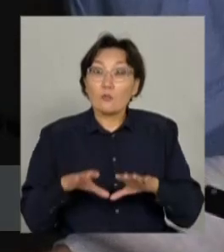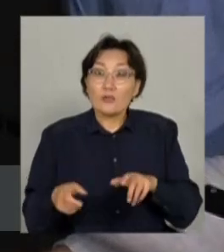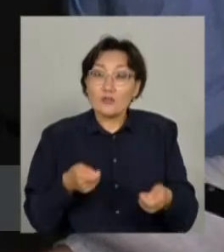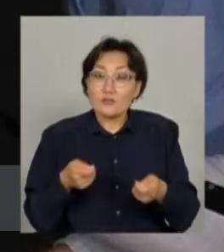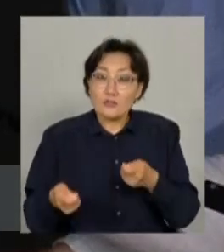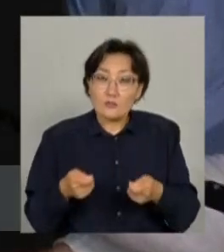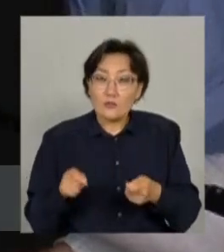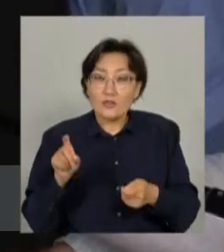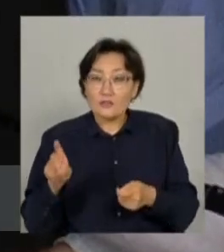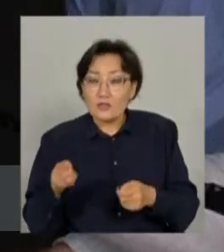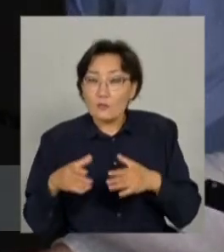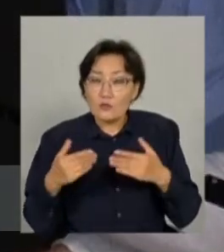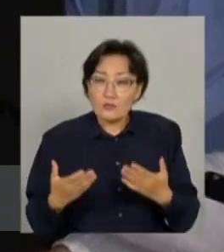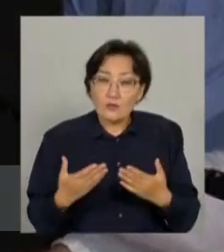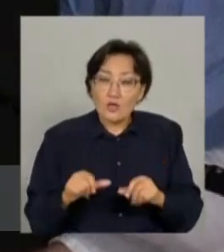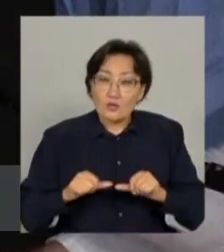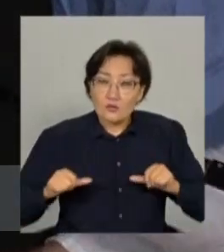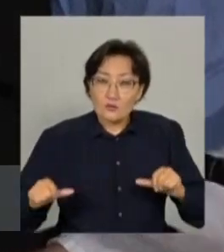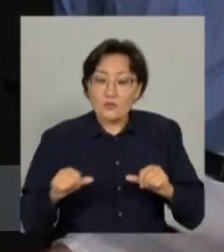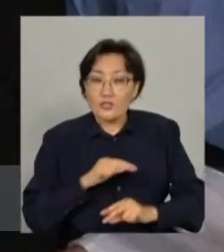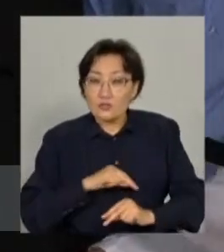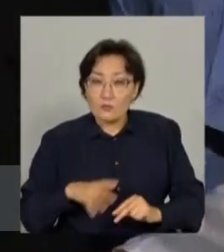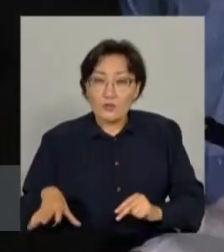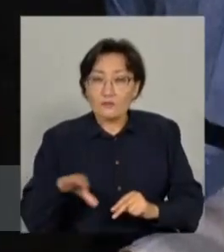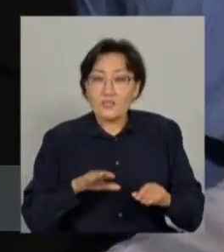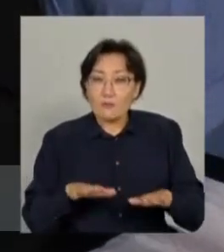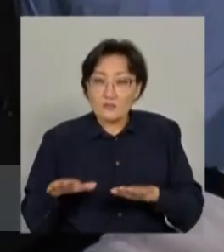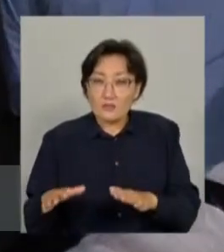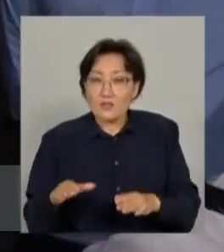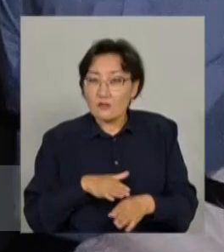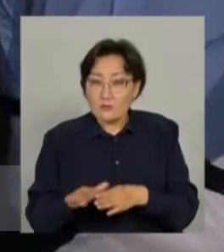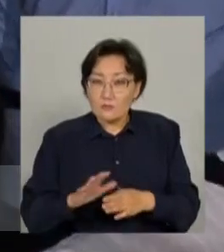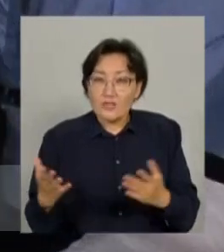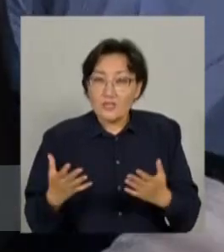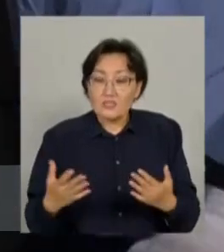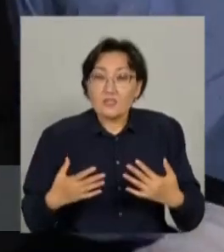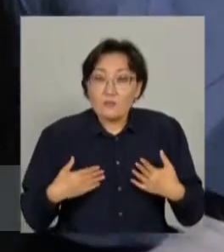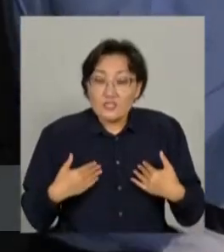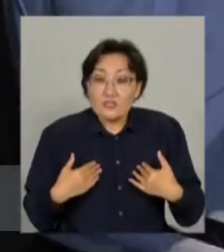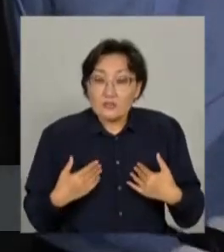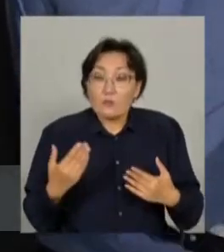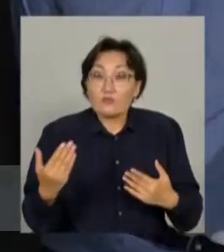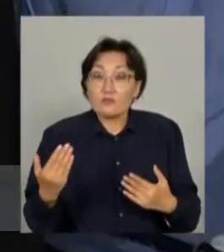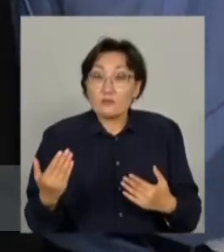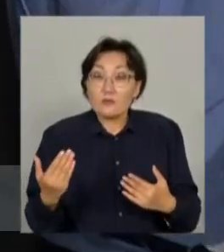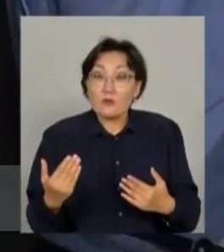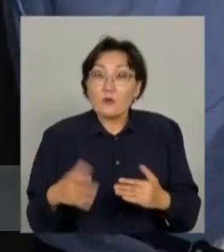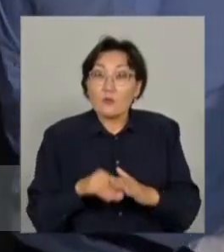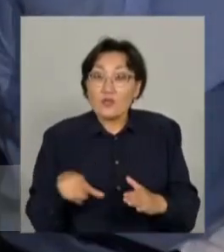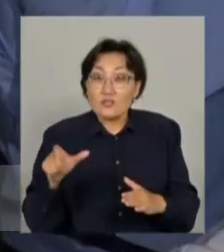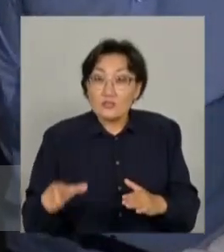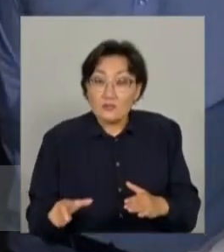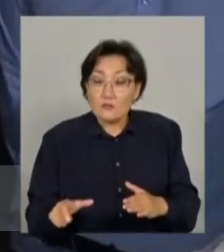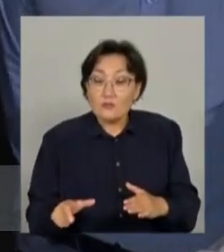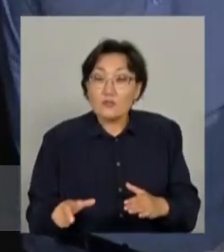не делает это, там министерство не работает. Это же все на местах. Какие? А с нашей стороны, вот от мажилисменов здесь есть сената,